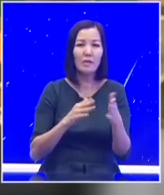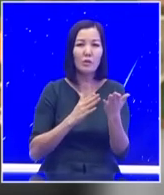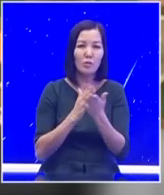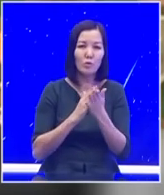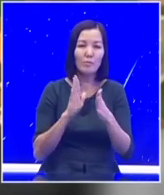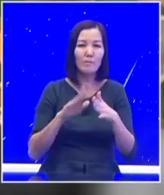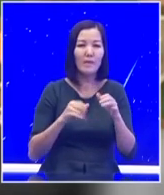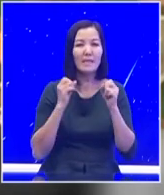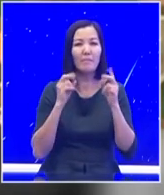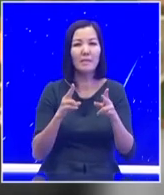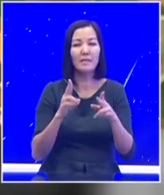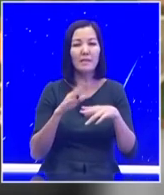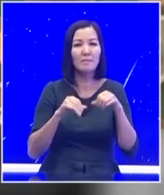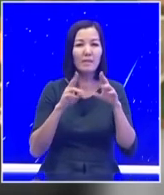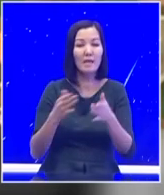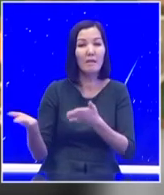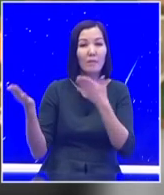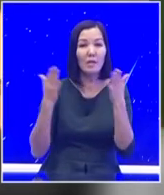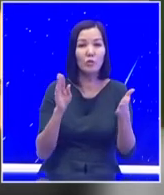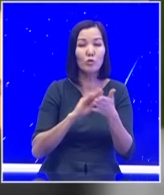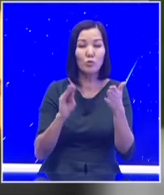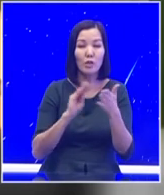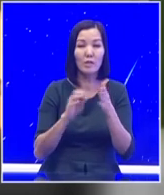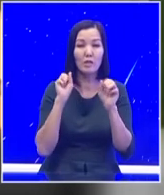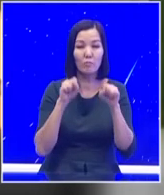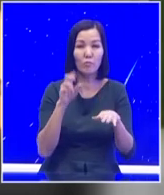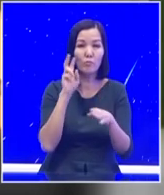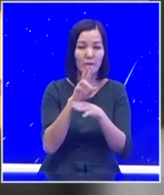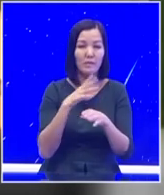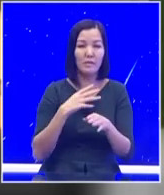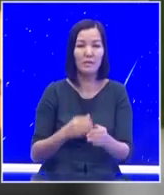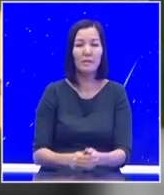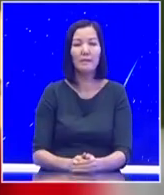служб безопасности и специально приглашенные журналисты.